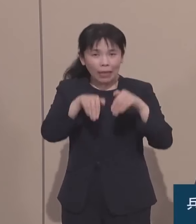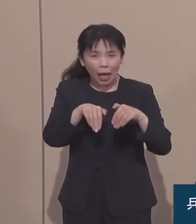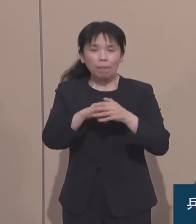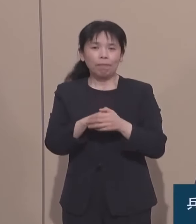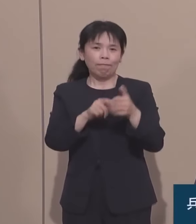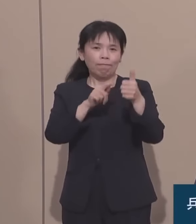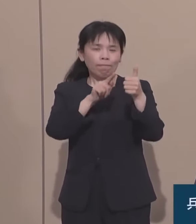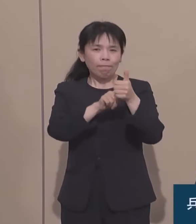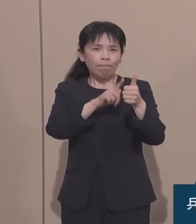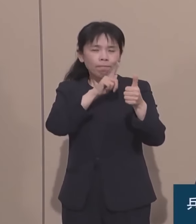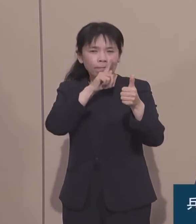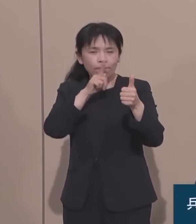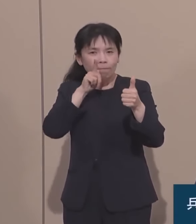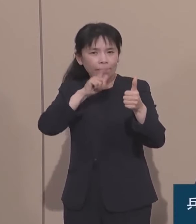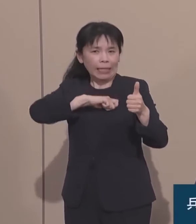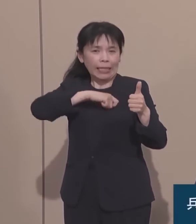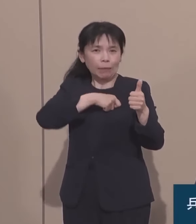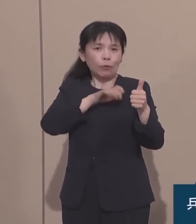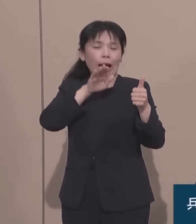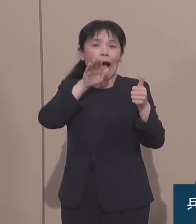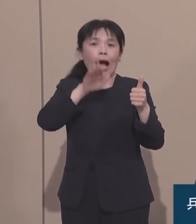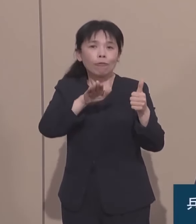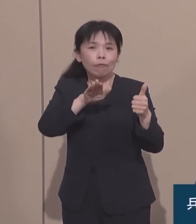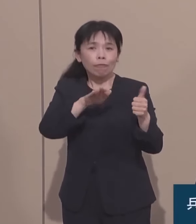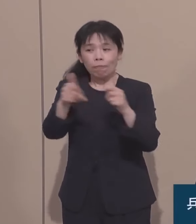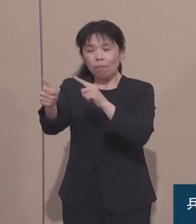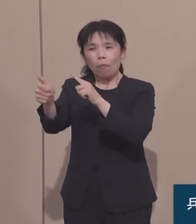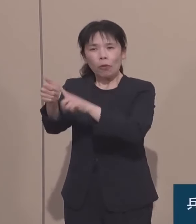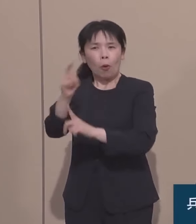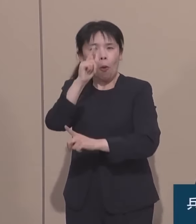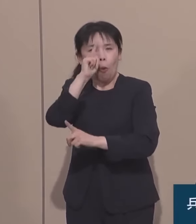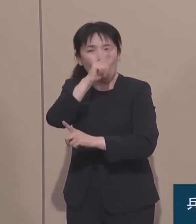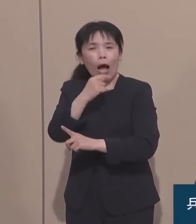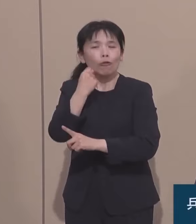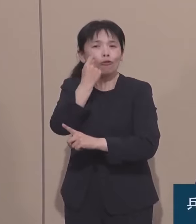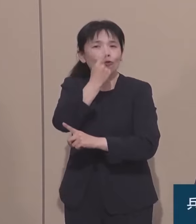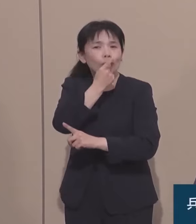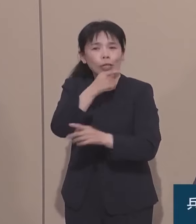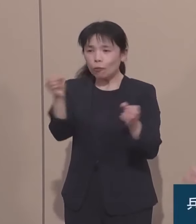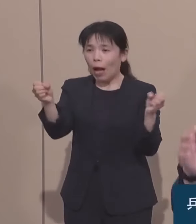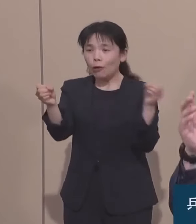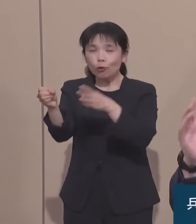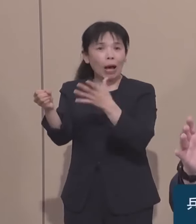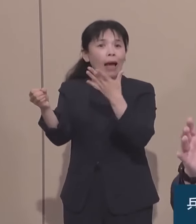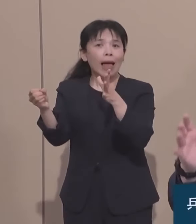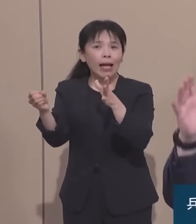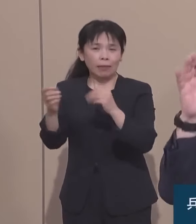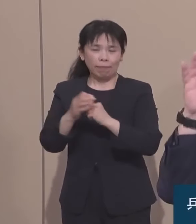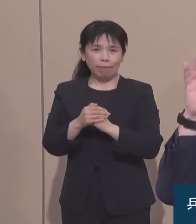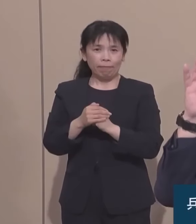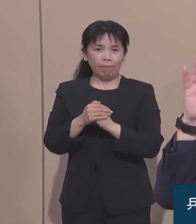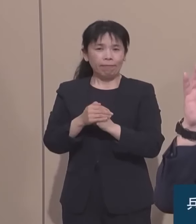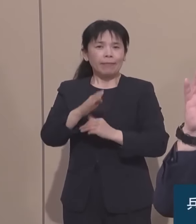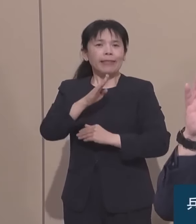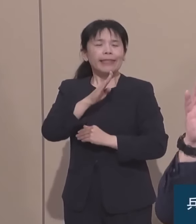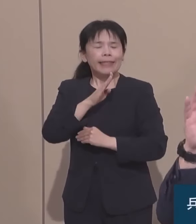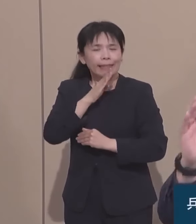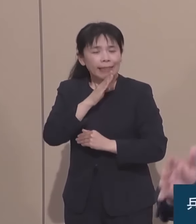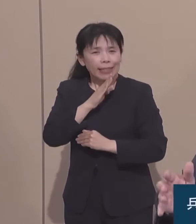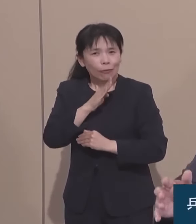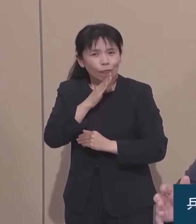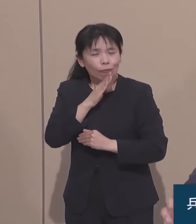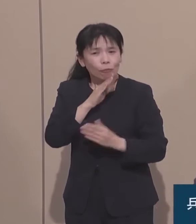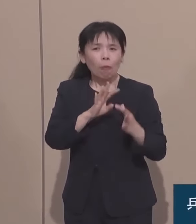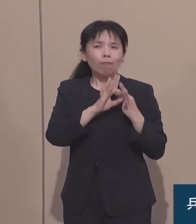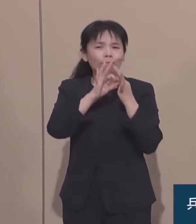は守秘義務があるから元局長の悪口言えないんですよ誰かが悪口というか真実を伝え